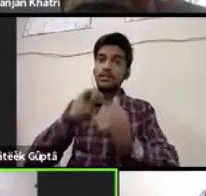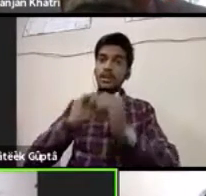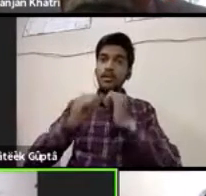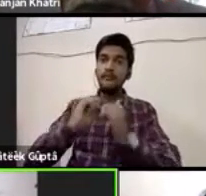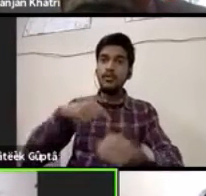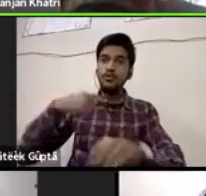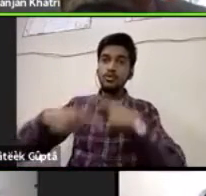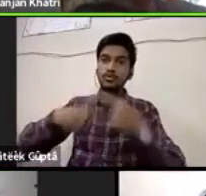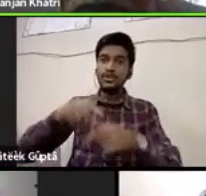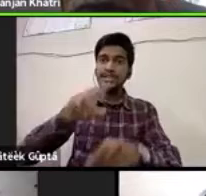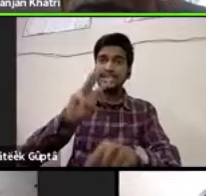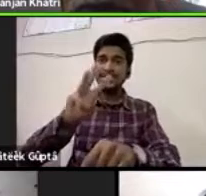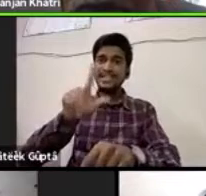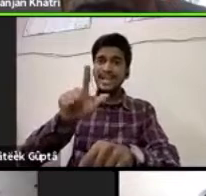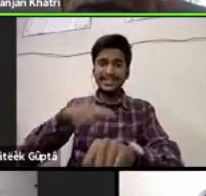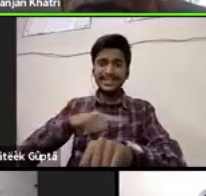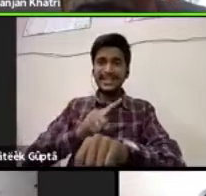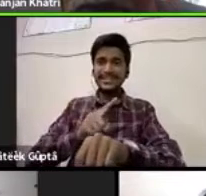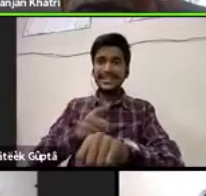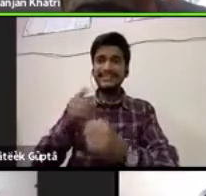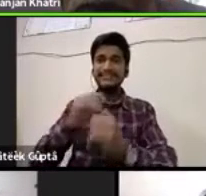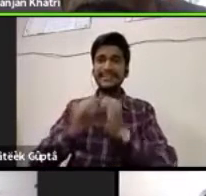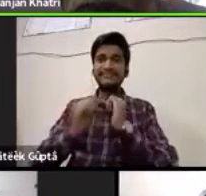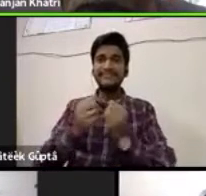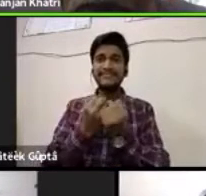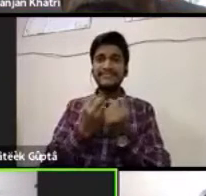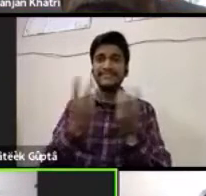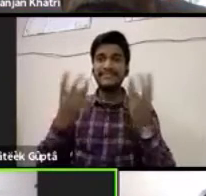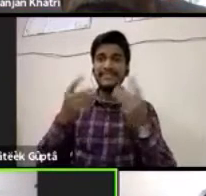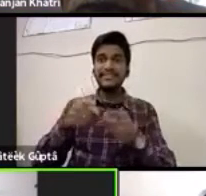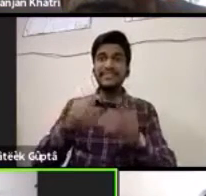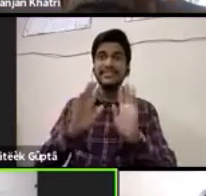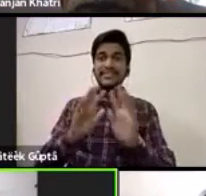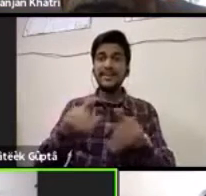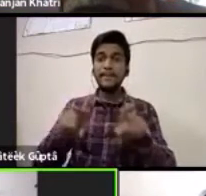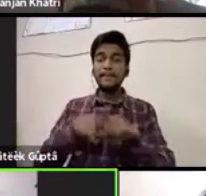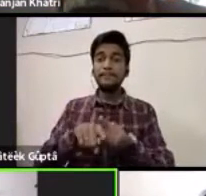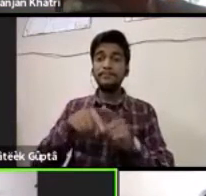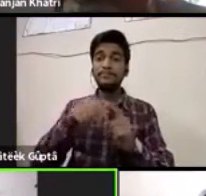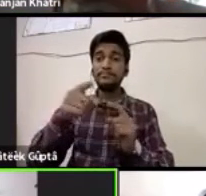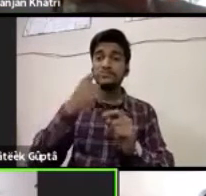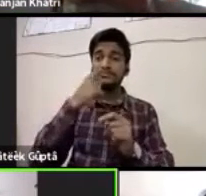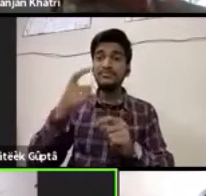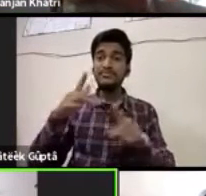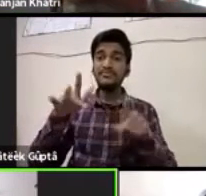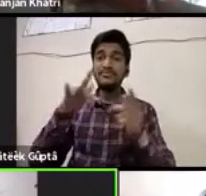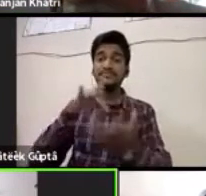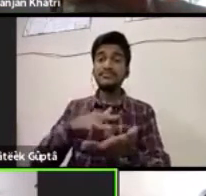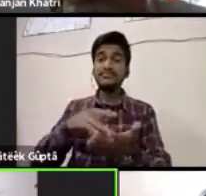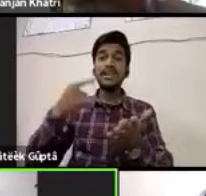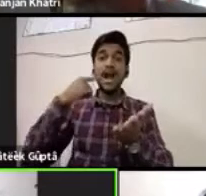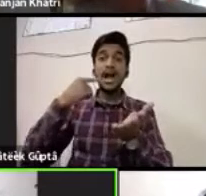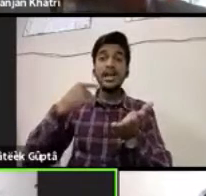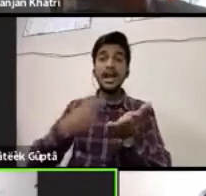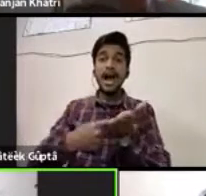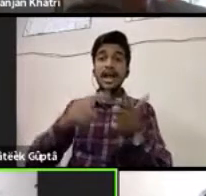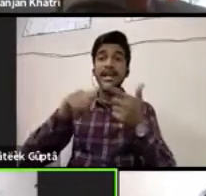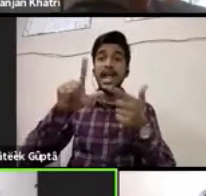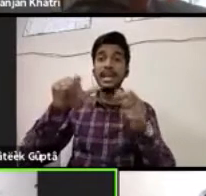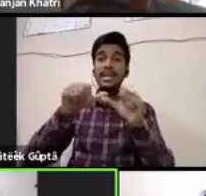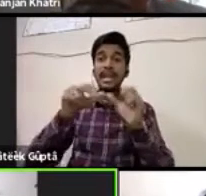साल। और आयरलैंड जो हमारे हर स्टेट से छोटा है उसमें 3 एक्सीडेंट होते हैं